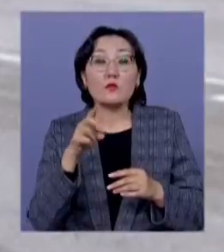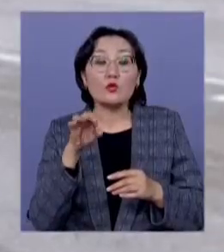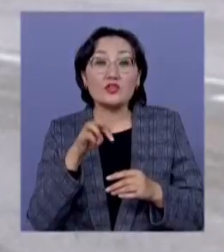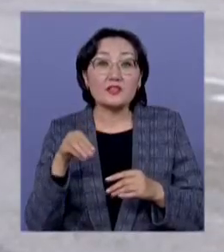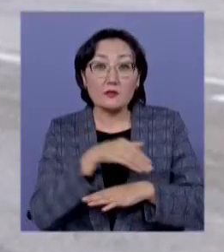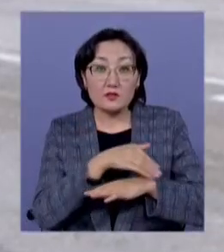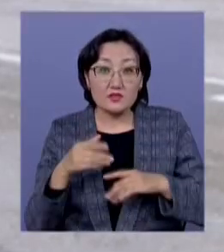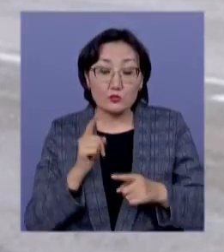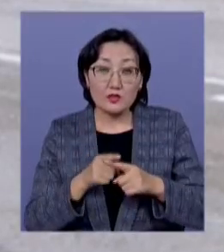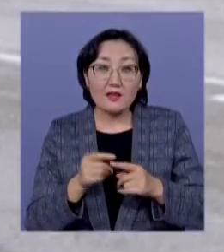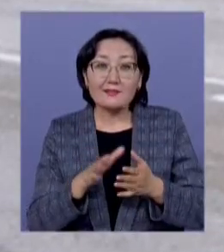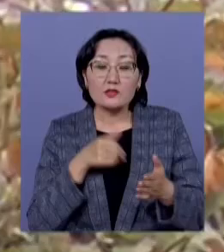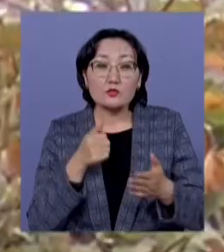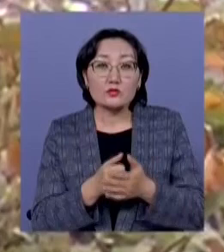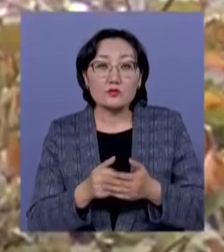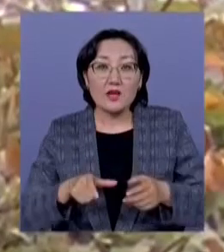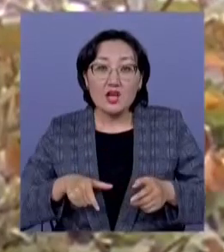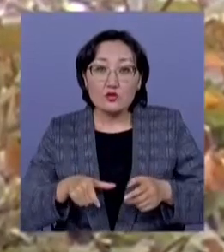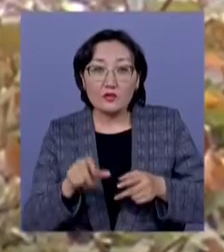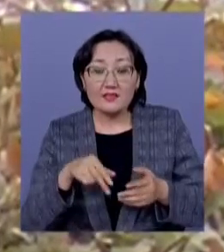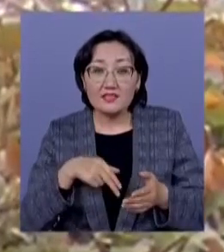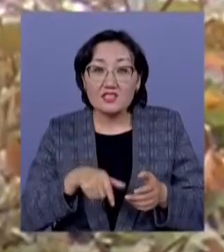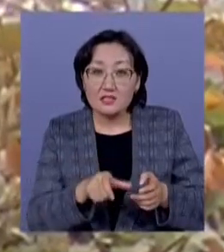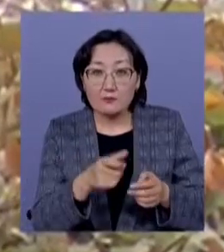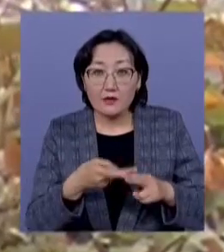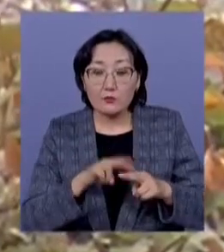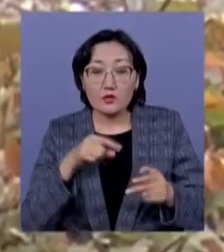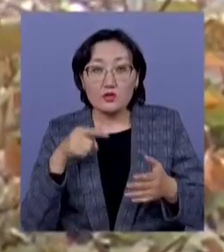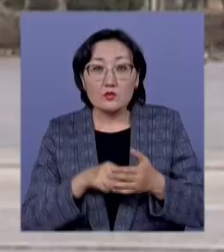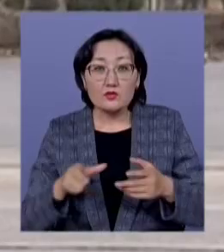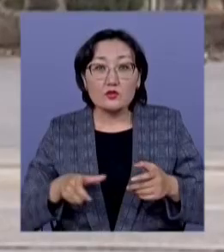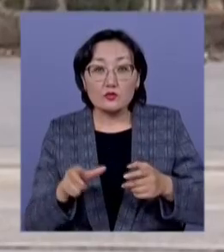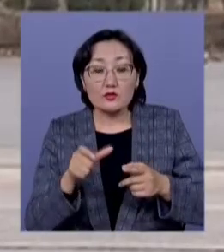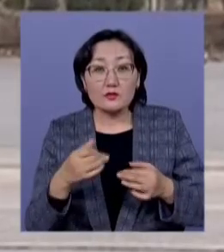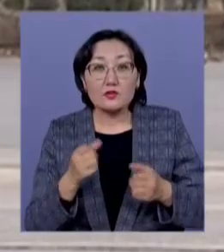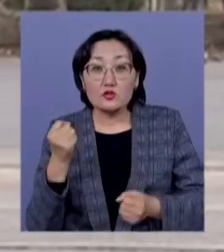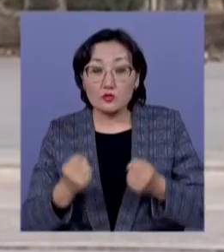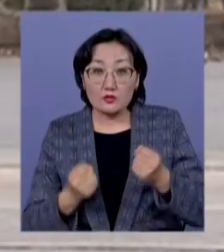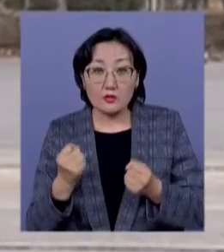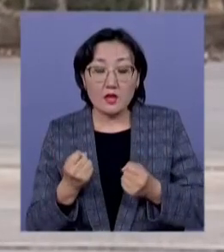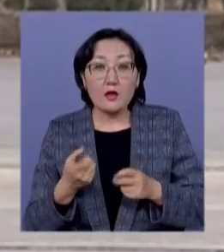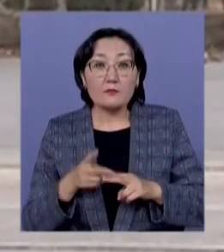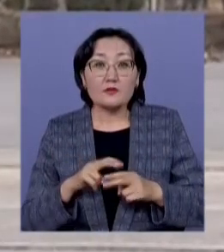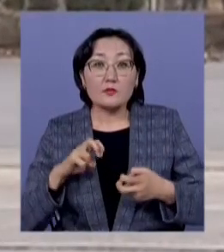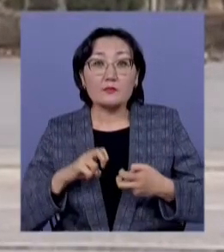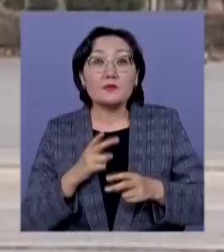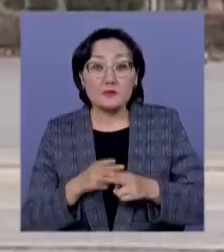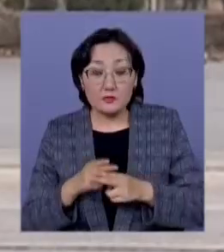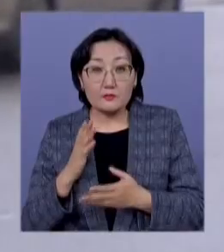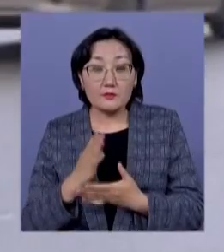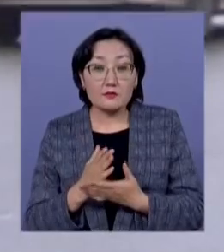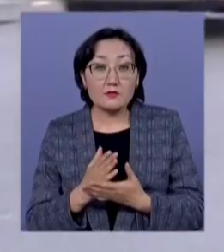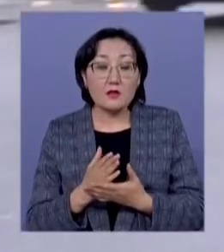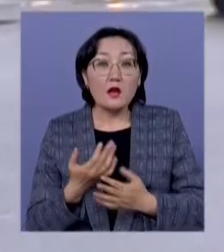көшелері арасында әлі күнге дейін жолақтар сызылмаған. Ал бұл мәселе жол қозғалысы кезінде жүргізушілерге айтарлықтай кедергі келтіріп жатқан